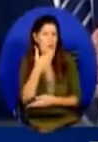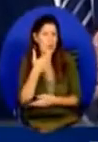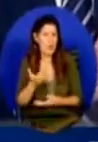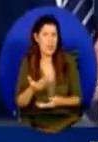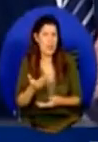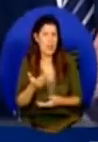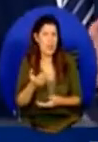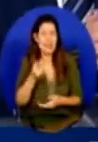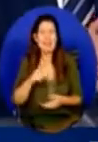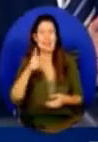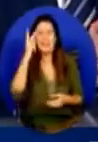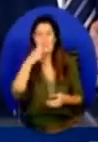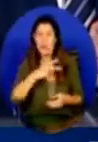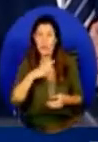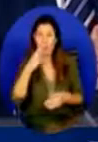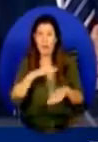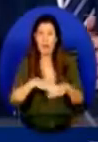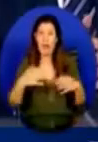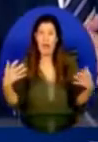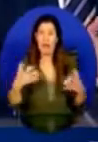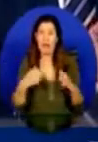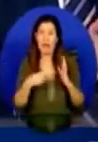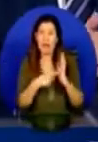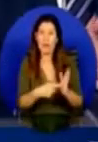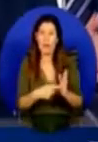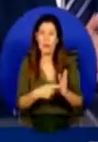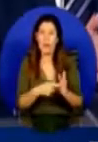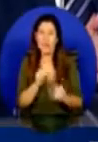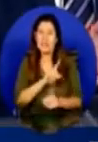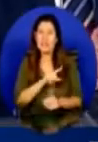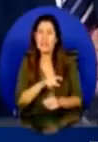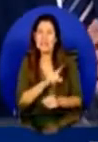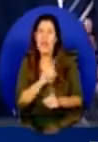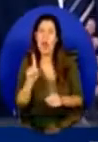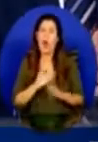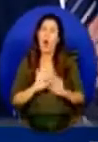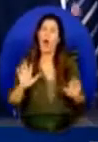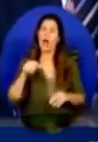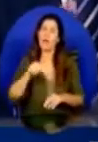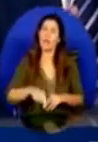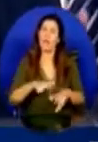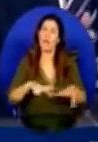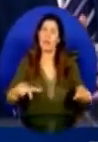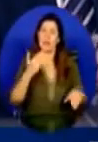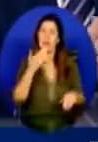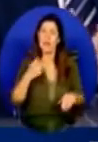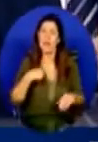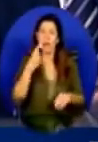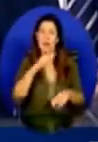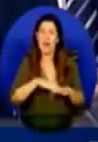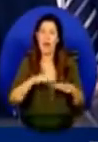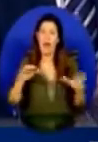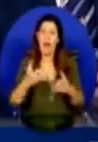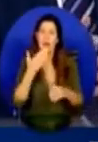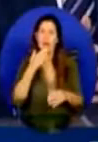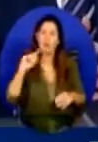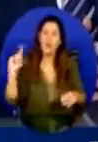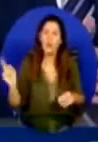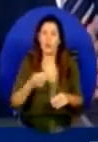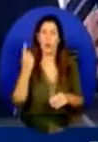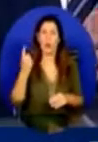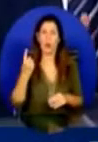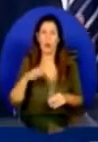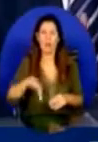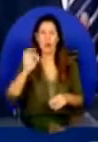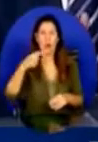להבין שאנחנו מדברים פה על חברת מופת, לא רק חברת מופת פה בארץ ישראל. אנחנו מדברים על העם היהודי כולו. אני נבחרתי בקונגרס